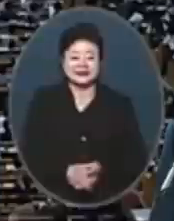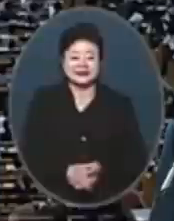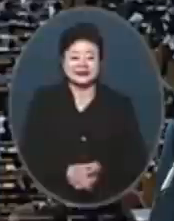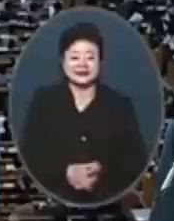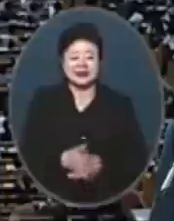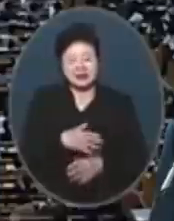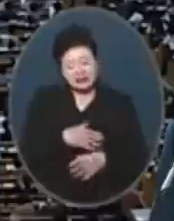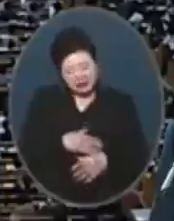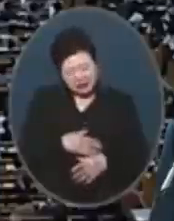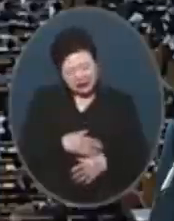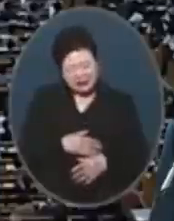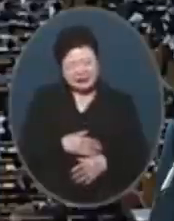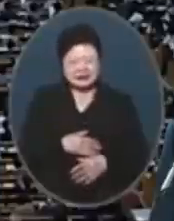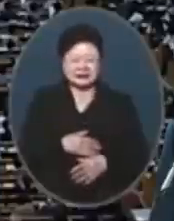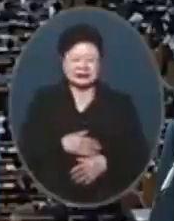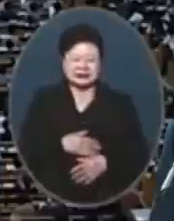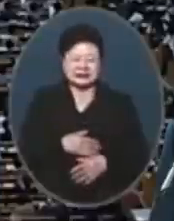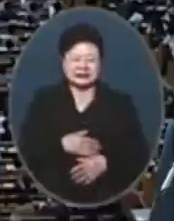연약한